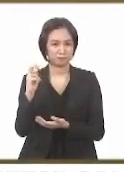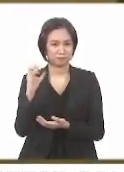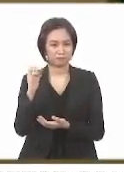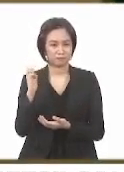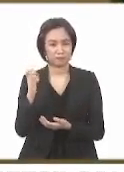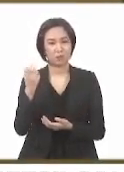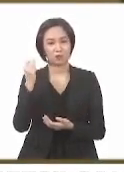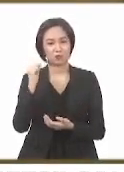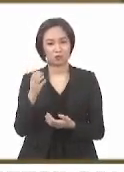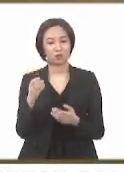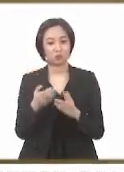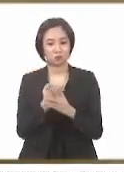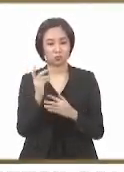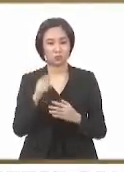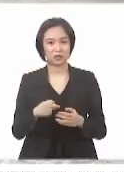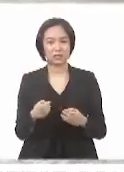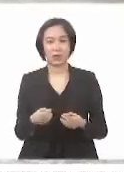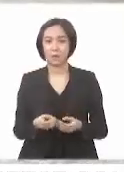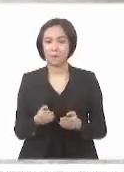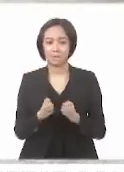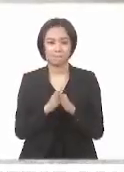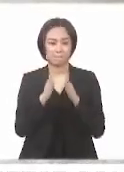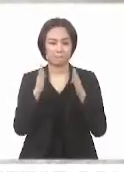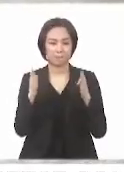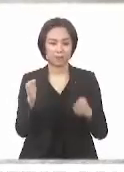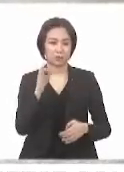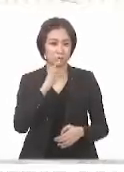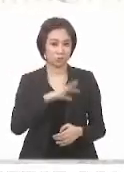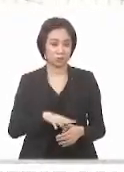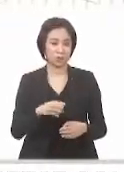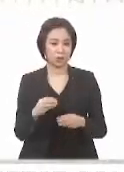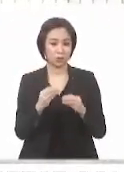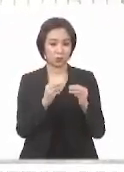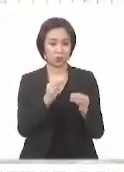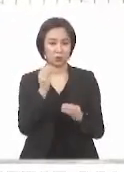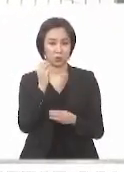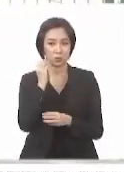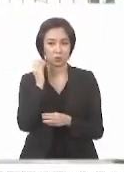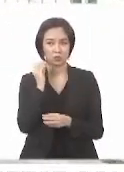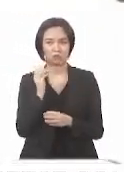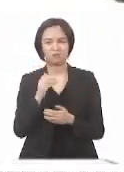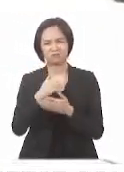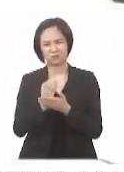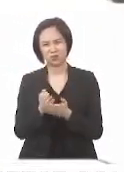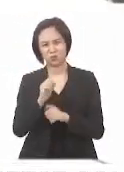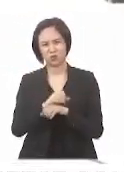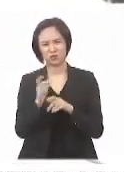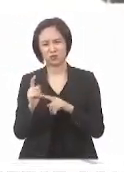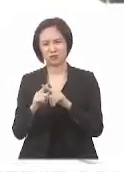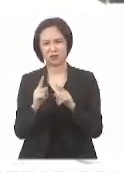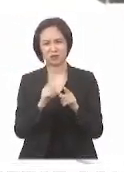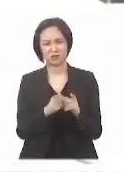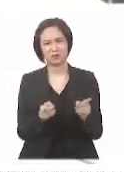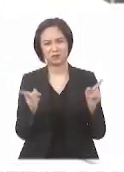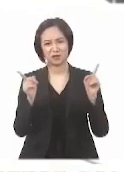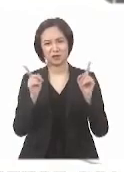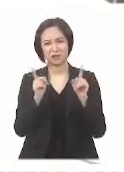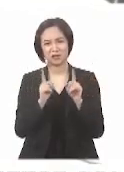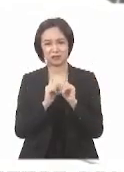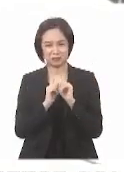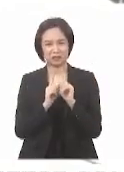pay ng kanilang mga manggagawa. Pero ang ilang manggagawa hati ang posisyon sa issue. Favor po ako doon, lalo